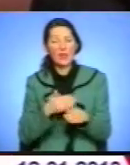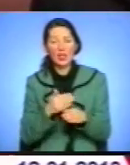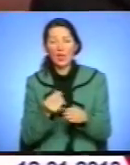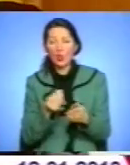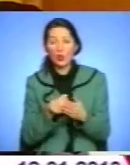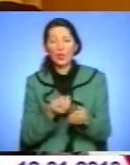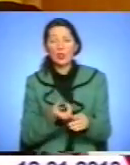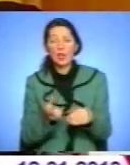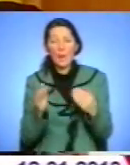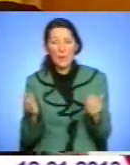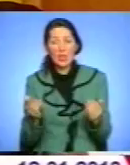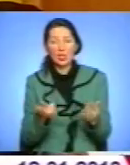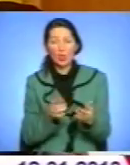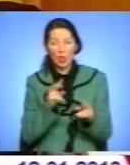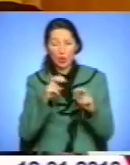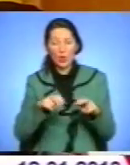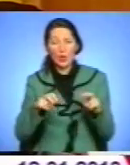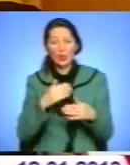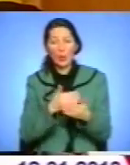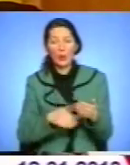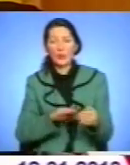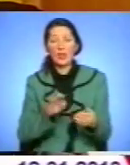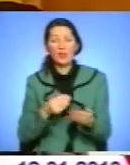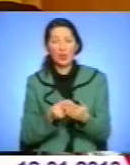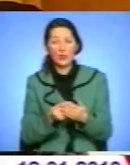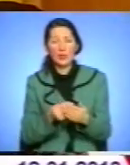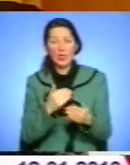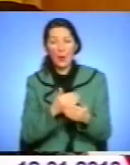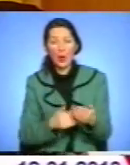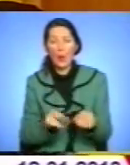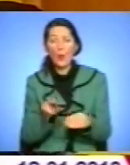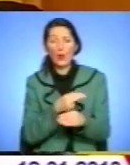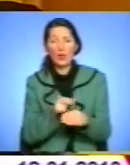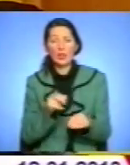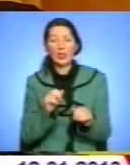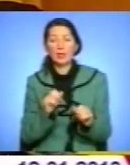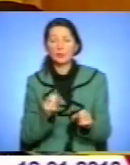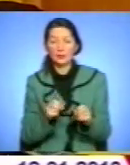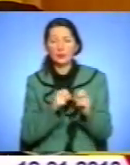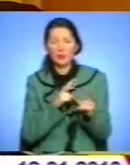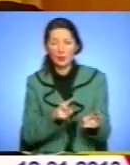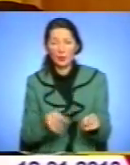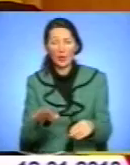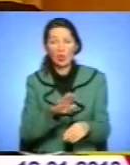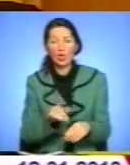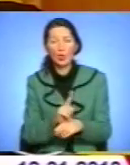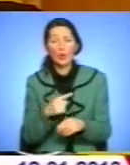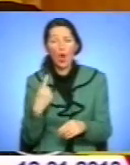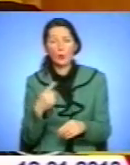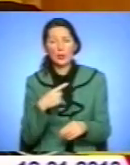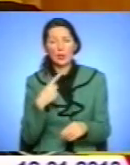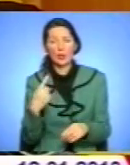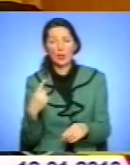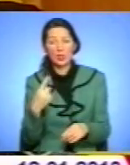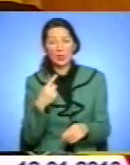програм. Не фінансувалася програма профілактики правопорушень та боротьби з злочинністю на території Тернопільської області 11-13